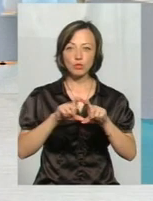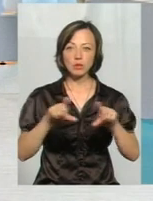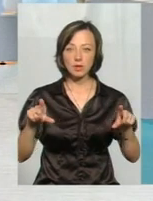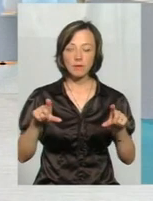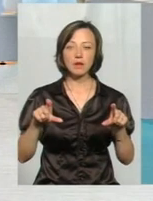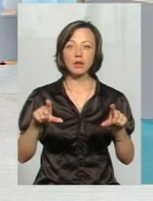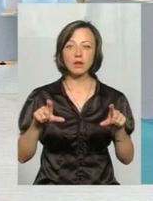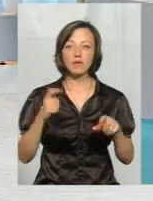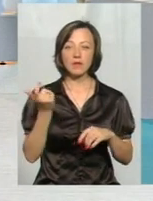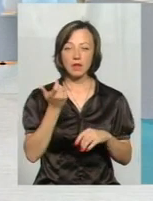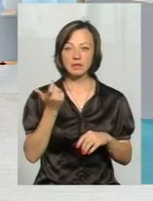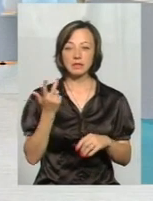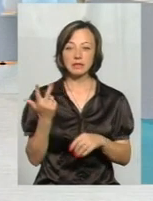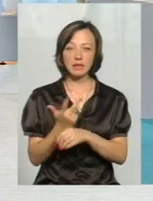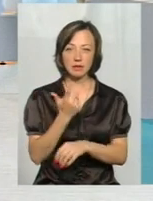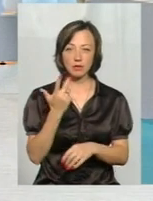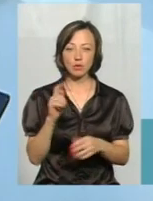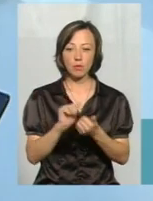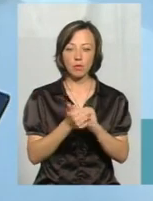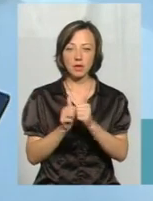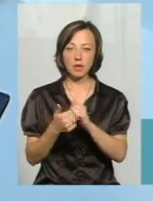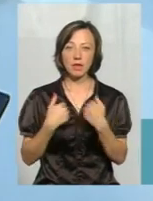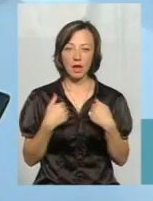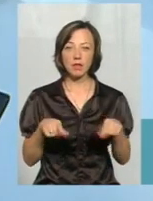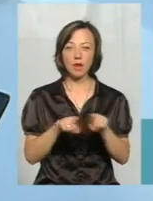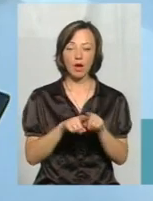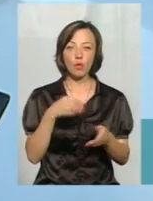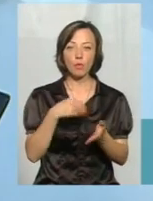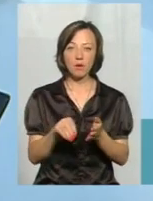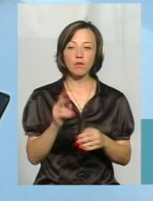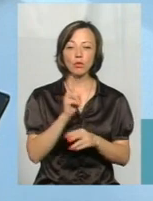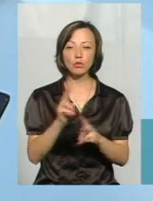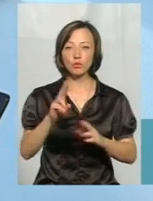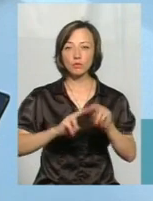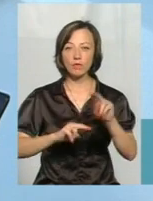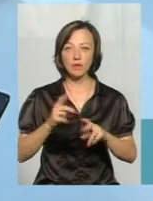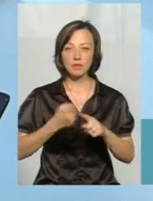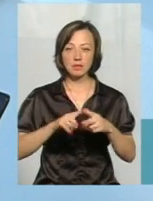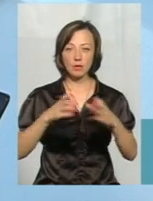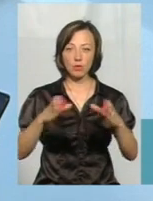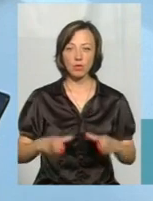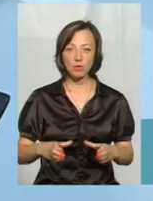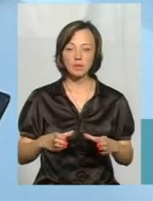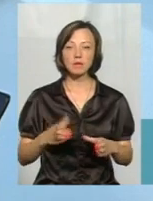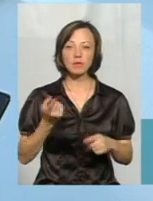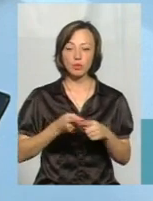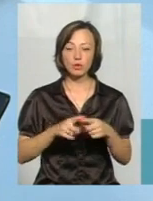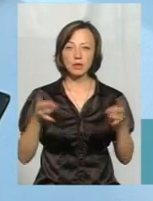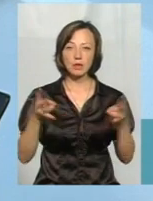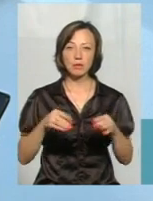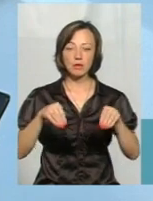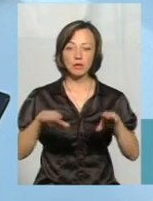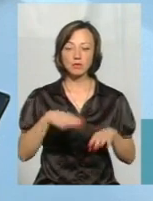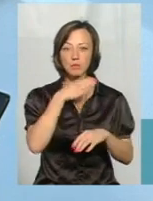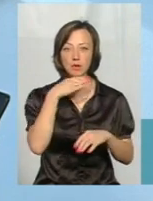власник будівлі, там вже третій власник, він помінявся, він каже, я таке купив. Хто будував на цих колодцях? Розумієте, тому треба зараз вирішувати